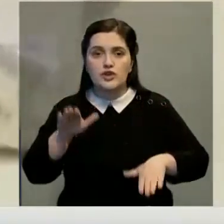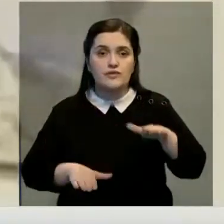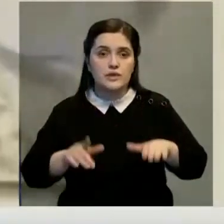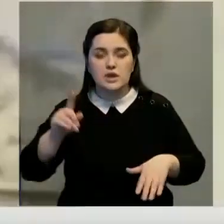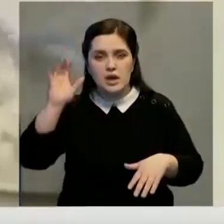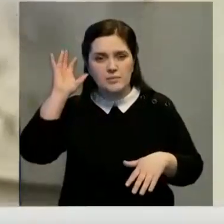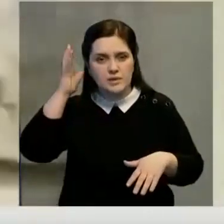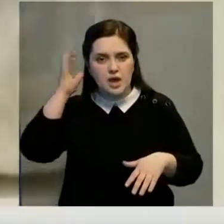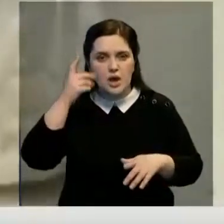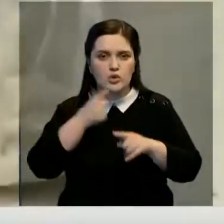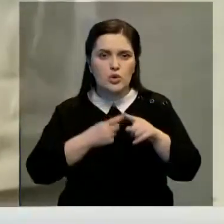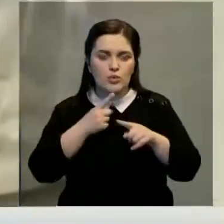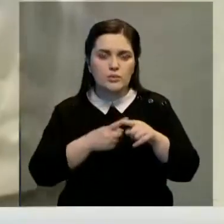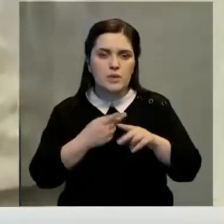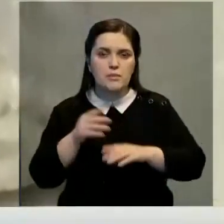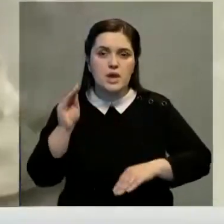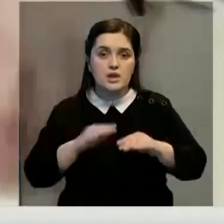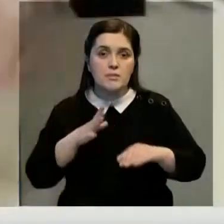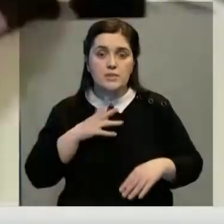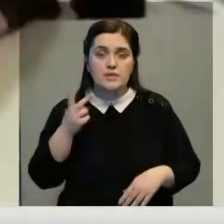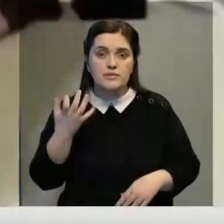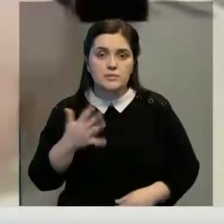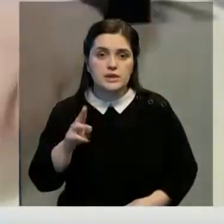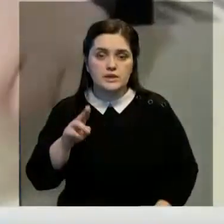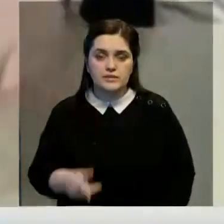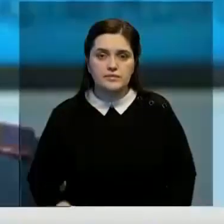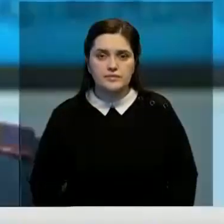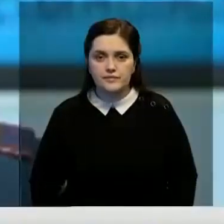них психотропных превысил 250 килограммов.